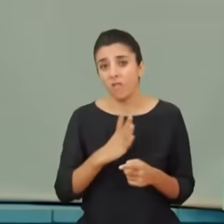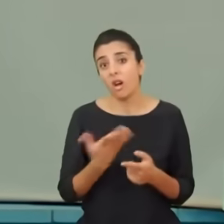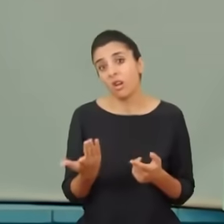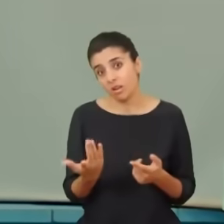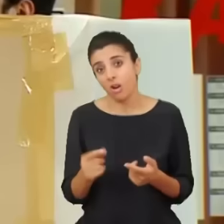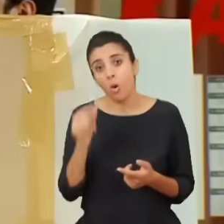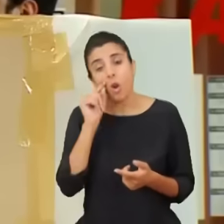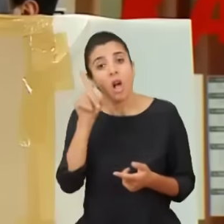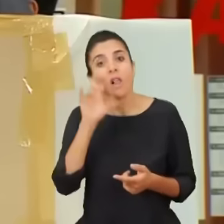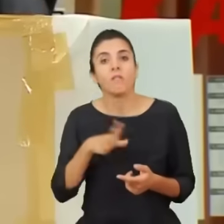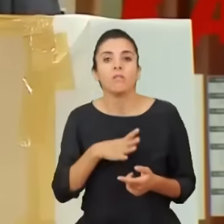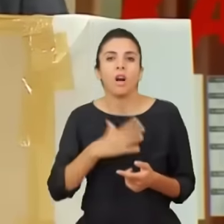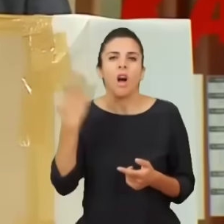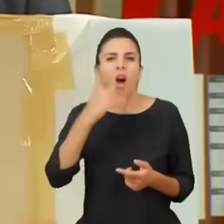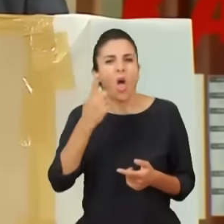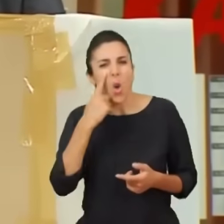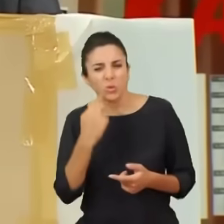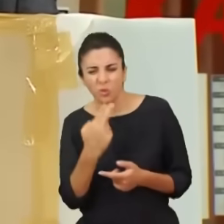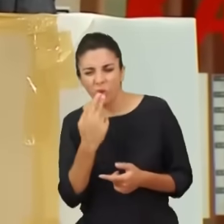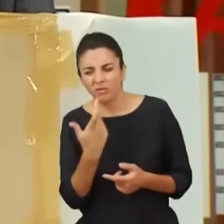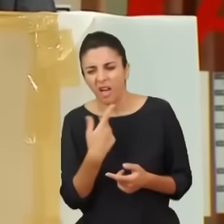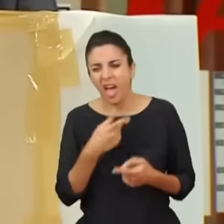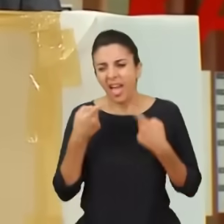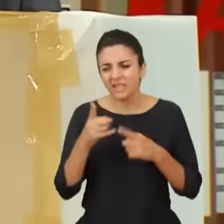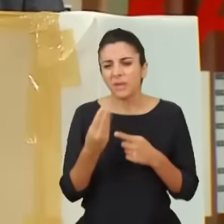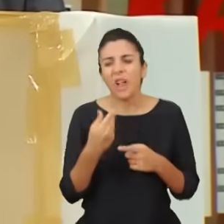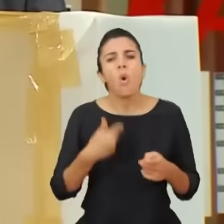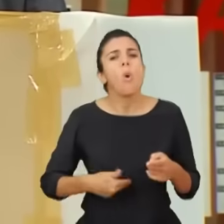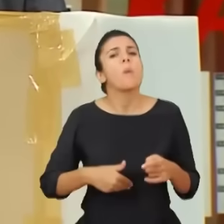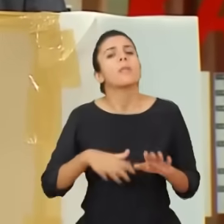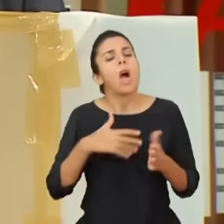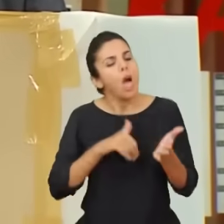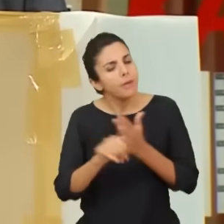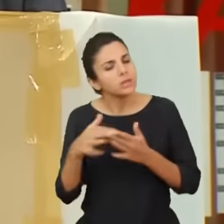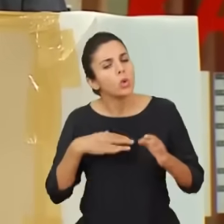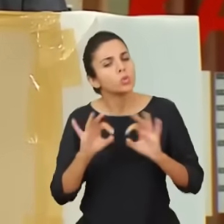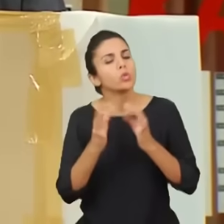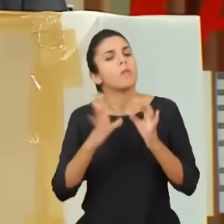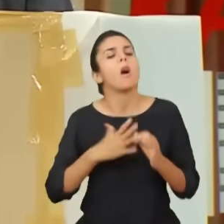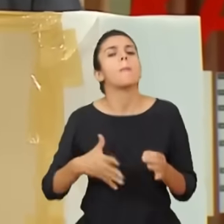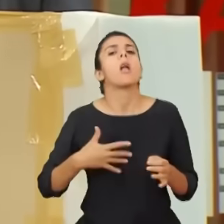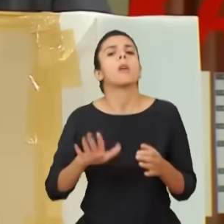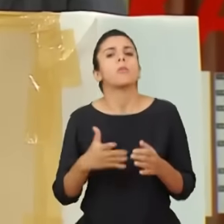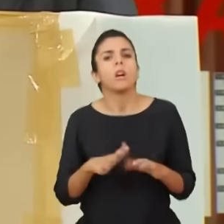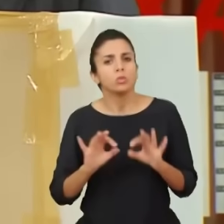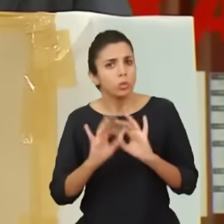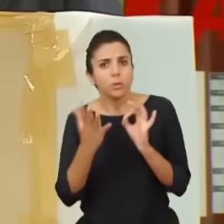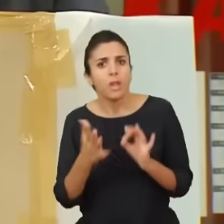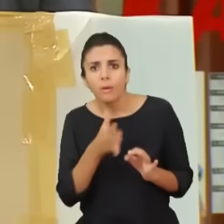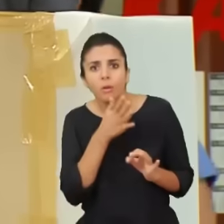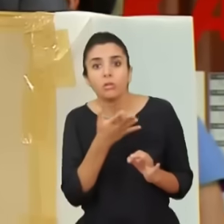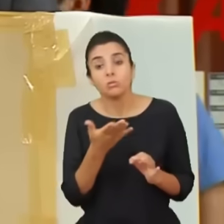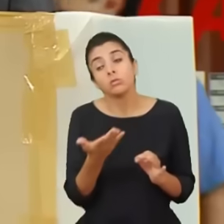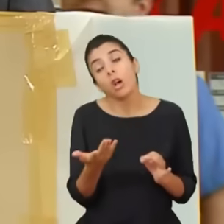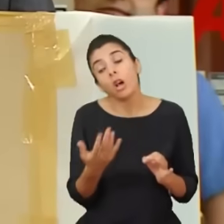bu komik. Karagöz yaparken bu esprileri yapma. Çünkü çok komik değil. Ama ben hepsini halledeceğim abi. O iş bende. Merak etme. Nasıl halledeceksin oğlum sen?